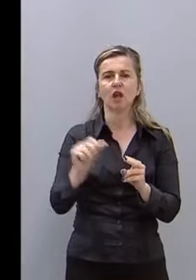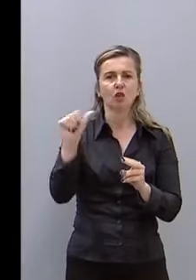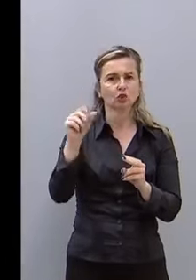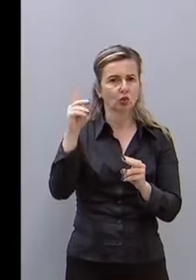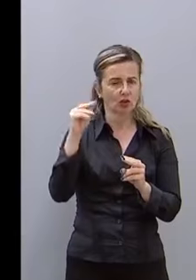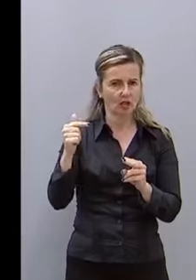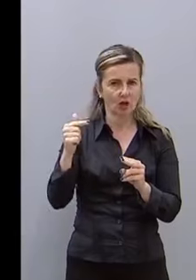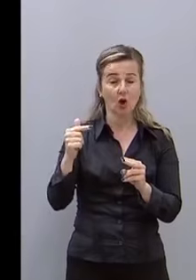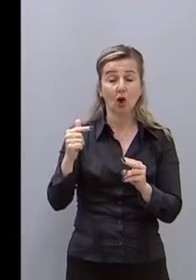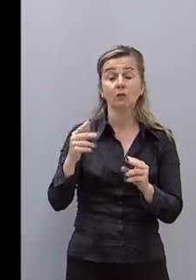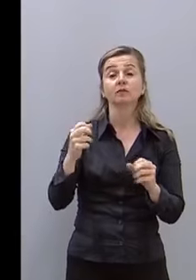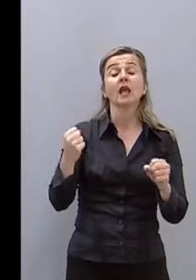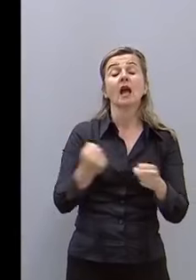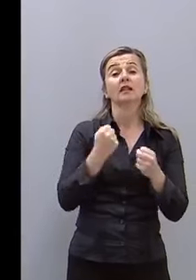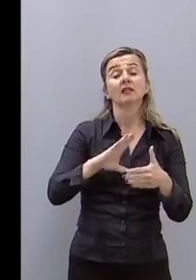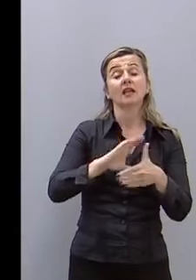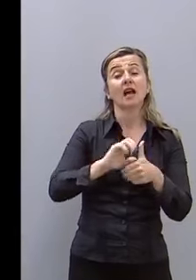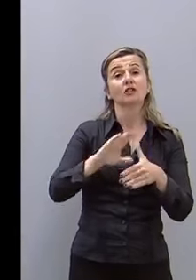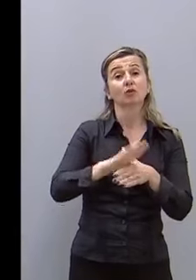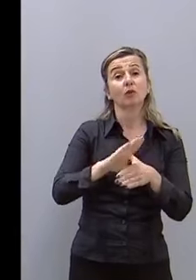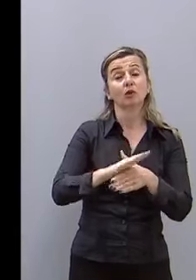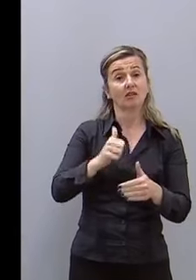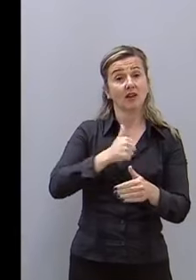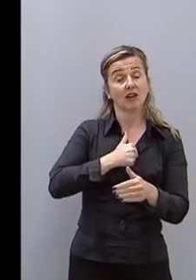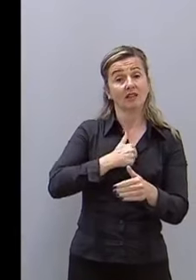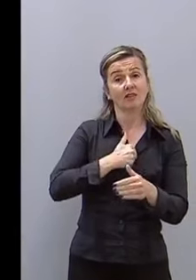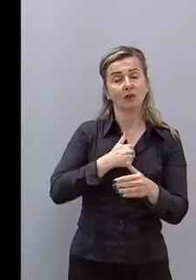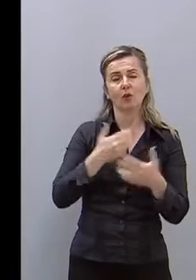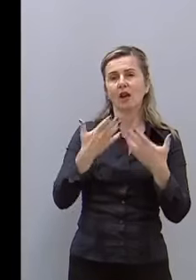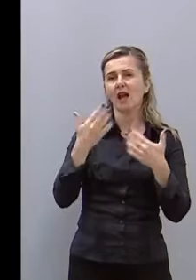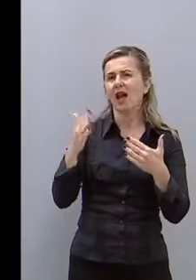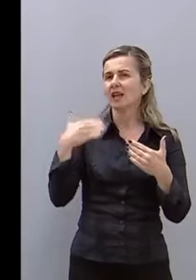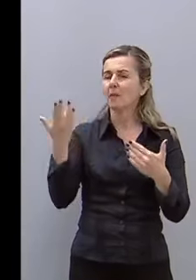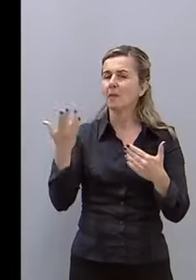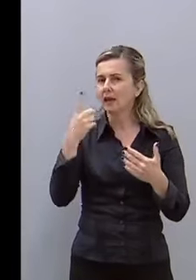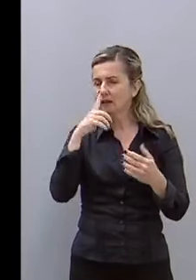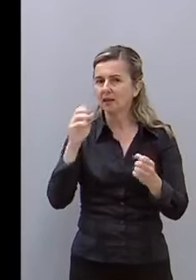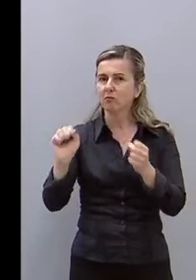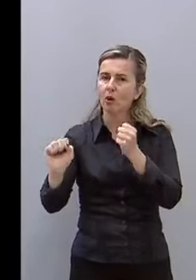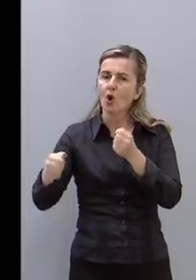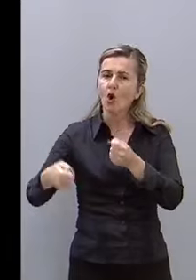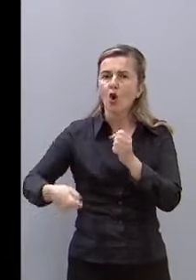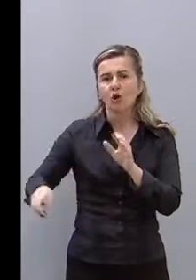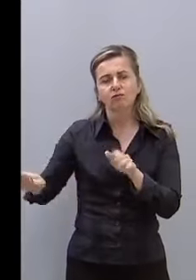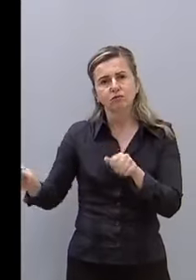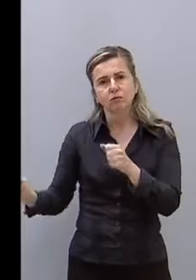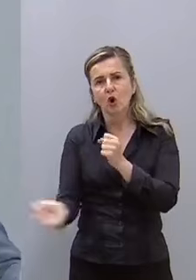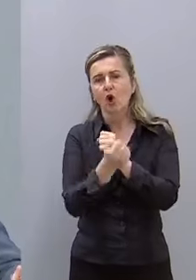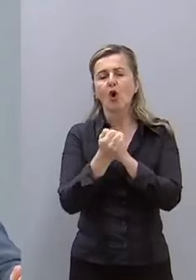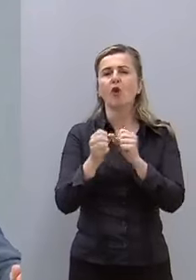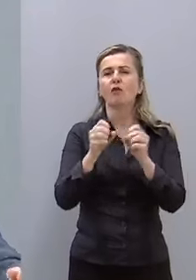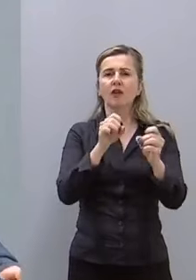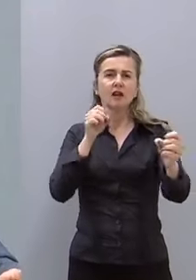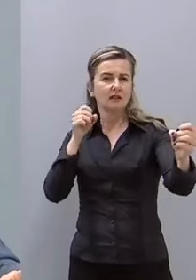attività sportive individuali all'aria aperta a titolo esemplificativo golf tiro con l'arco atletica